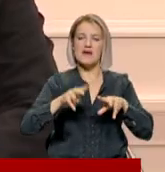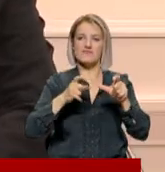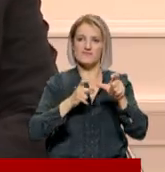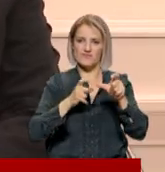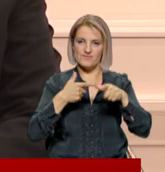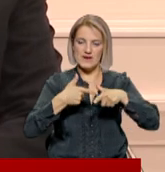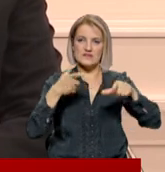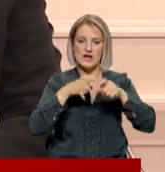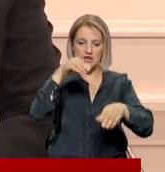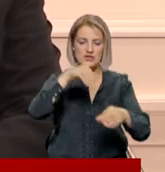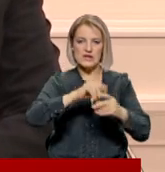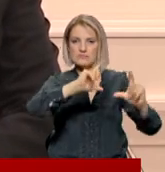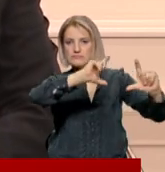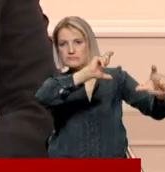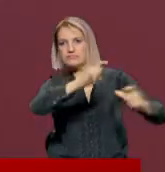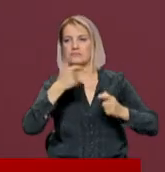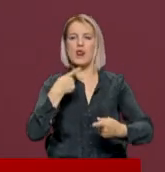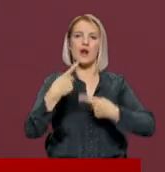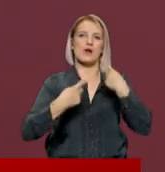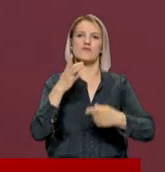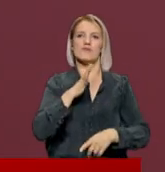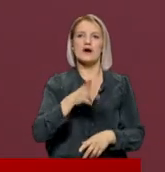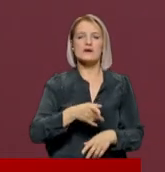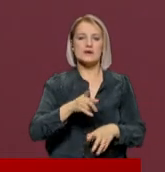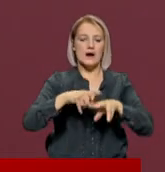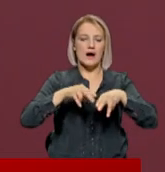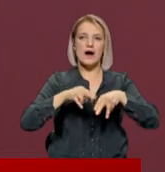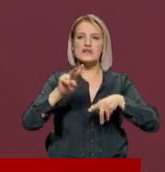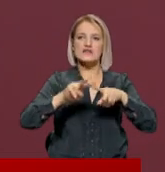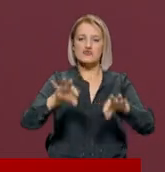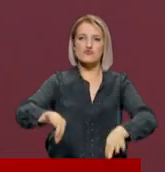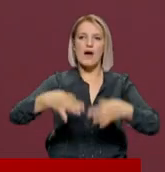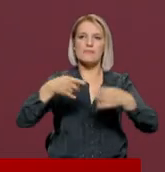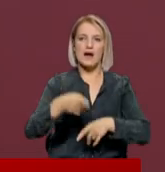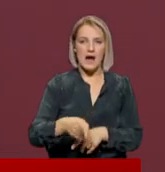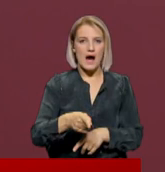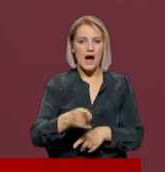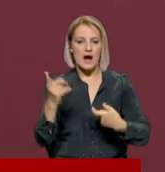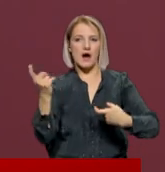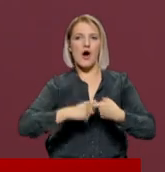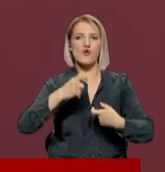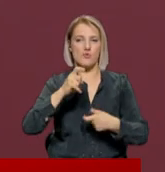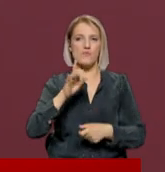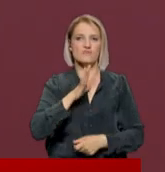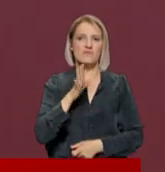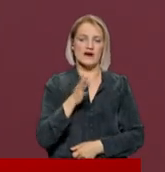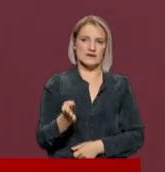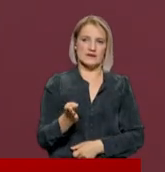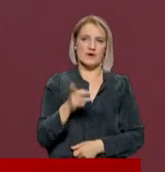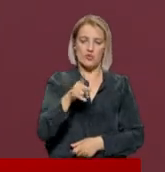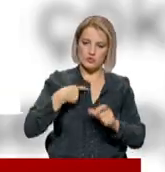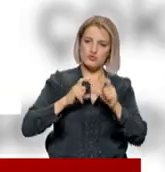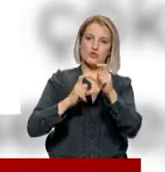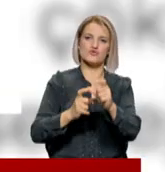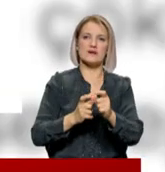elindeki bir başka şirketin içini boşalttığı yönünde iddialar da var akın çoraplarda Kayyum var artık çorabın başına bir çorap ördün mü ölmedi mi Sayın Canikli